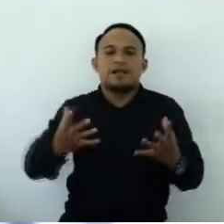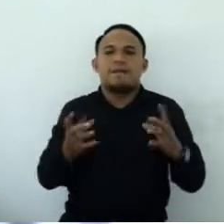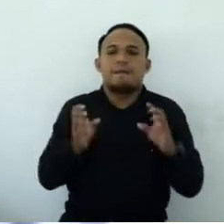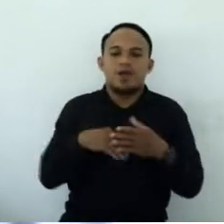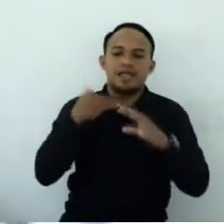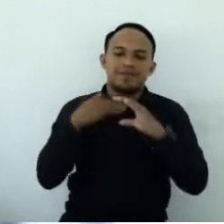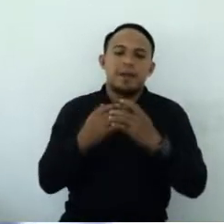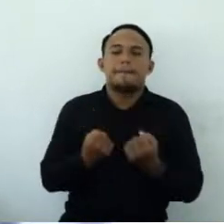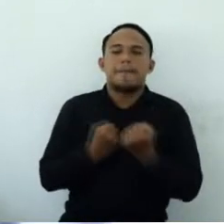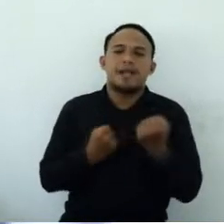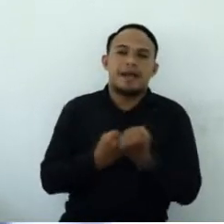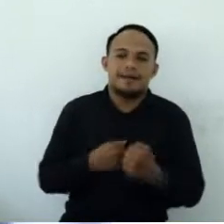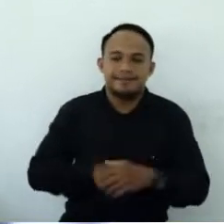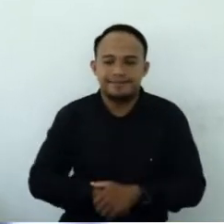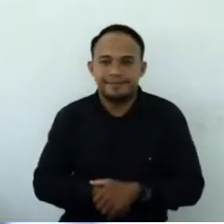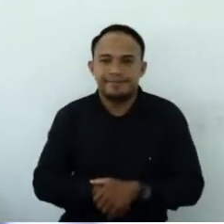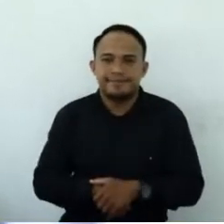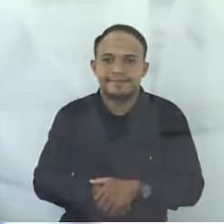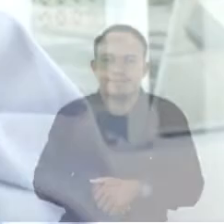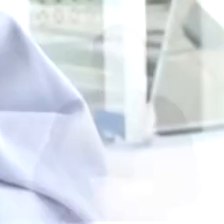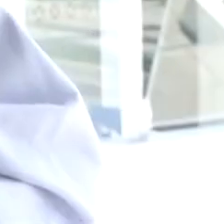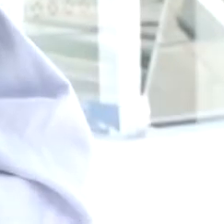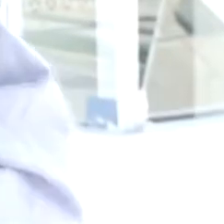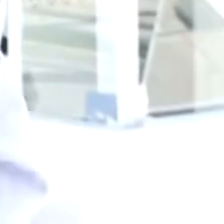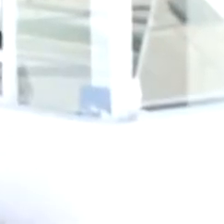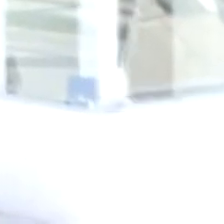beragama dan komitmen kebangsaan